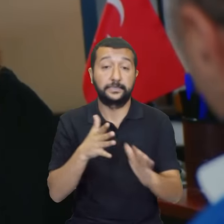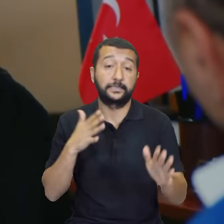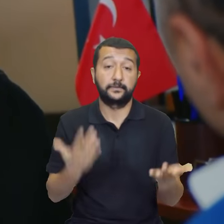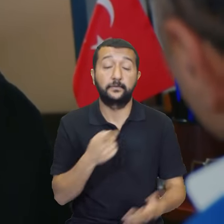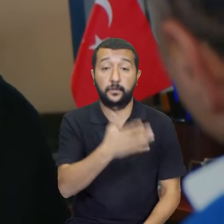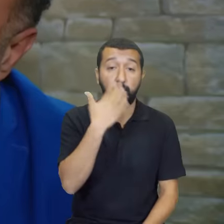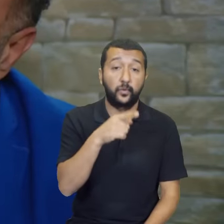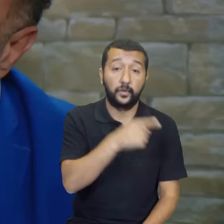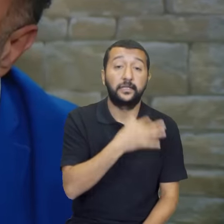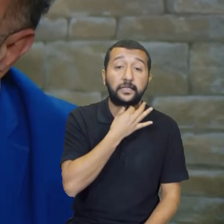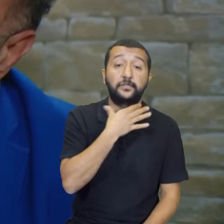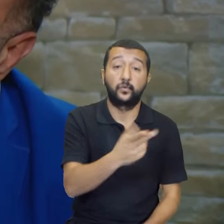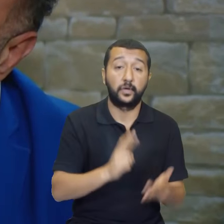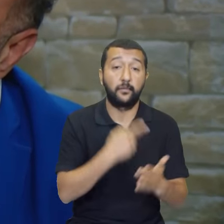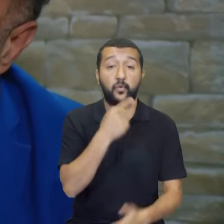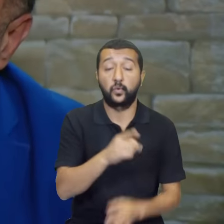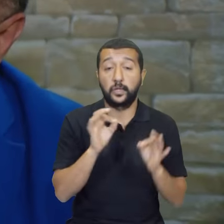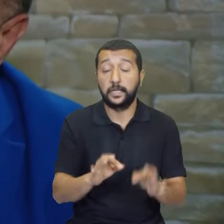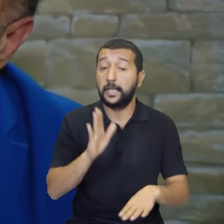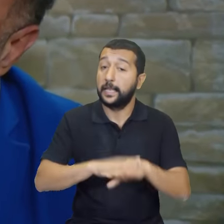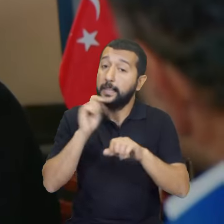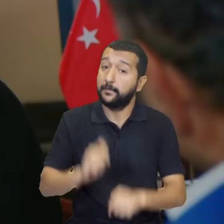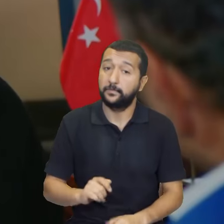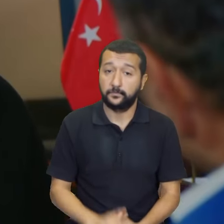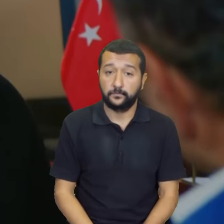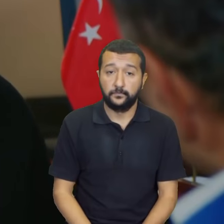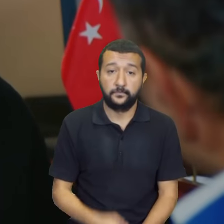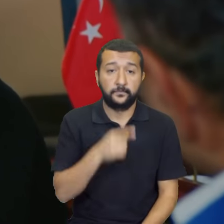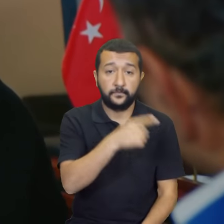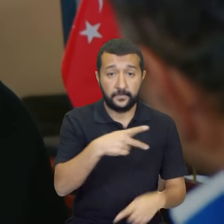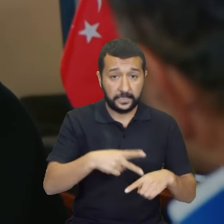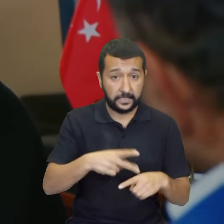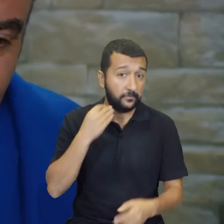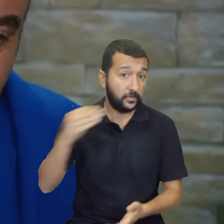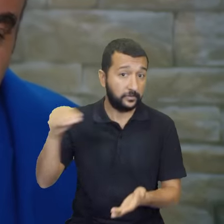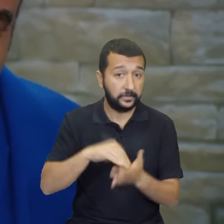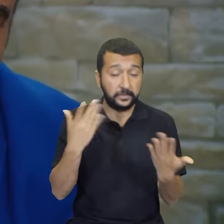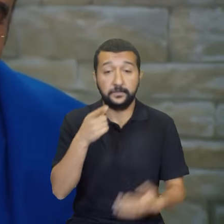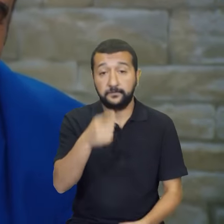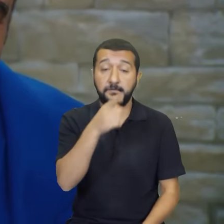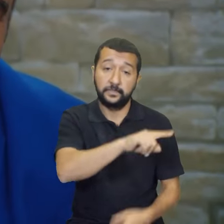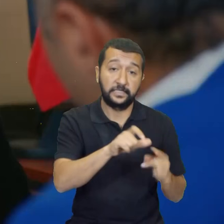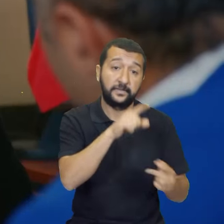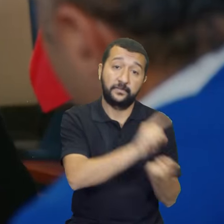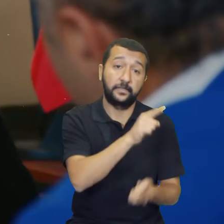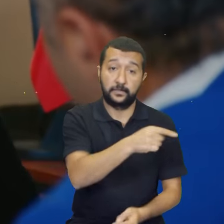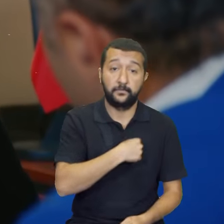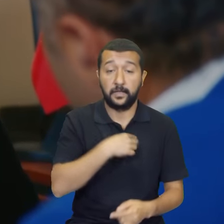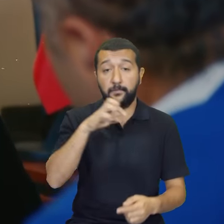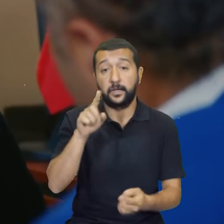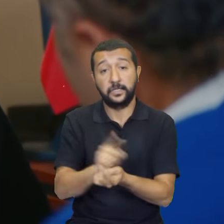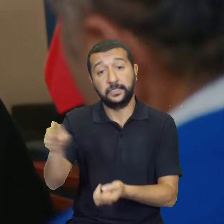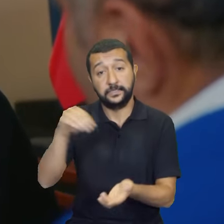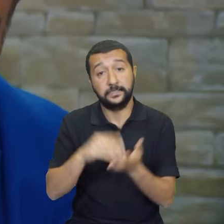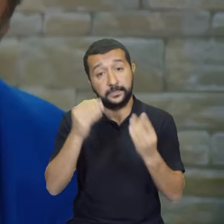sırasıydı, yok teşekküllü raporuydu. Ne yapacağız? Ya Zeki'den mi istesen ya da Şevket'ten? Ben Peruş'tan